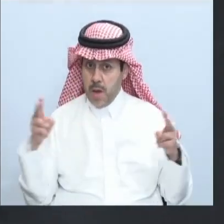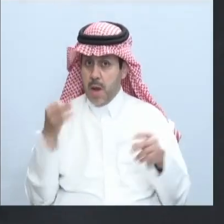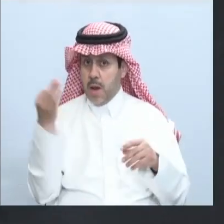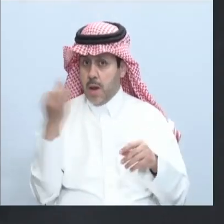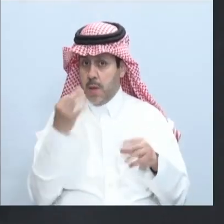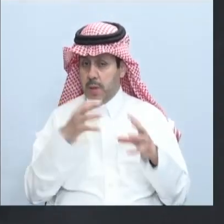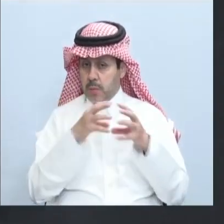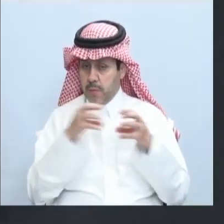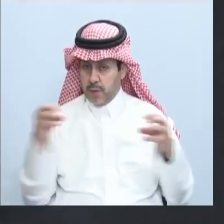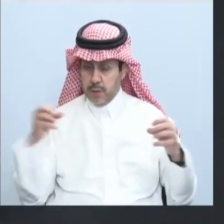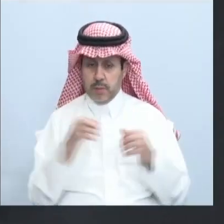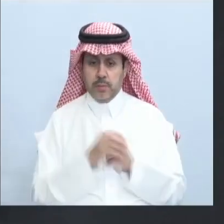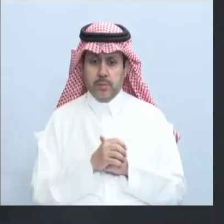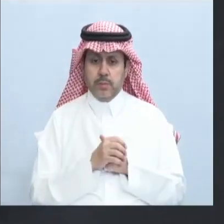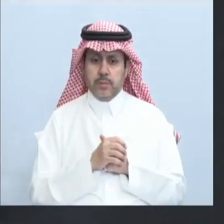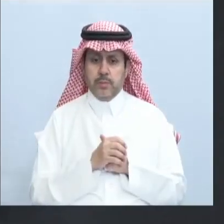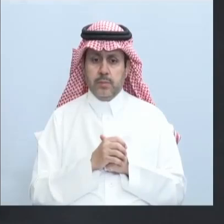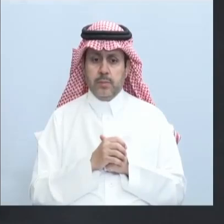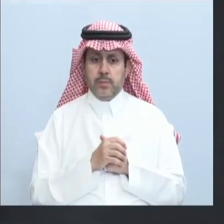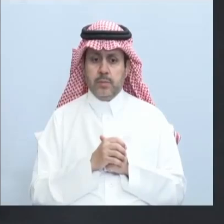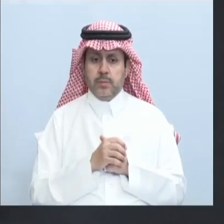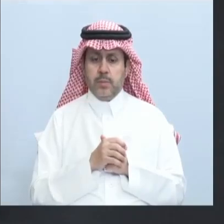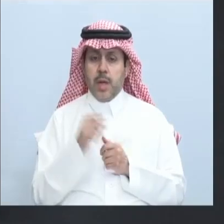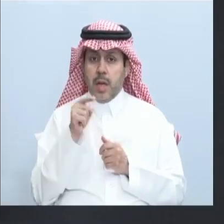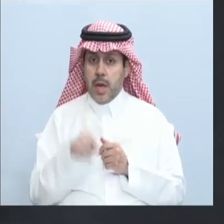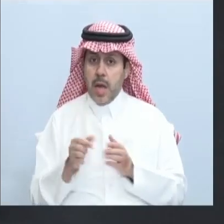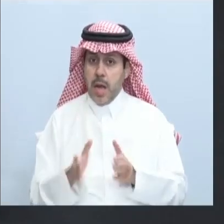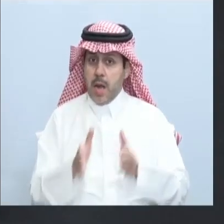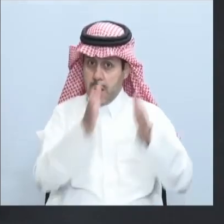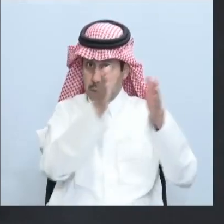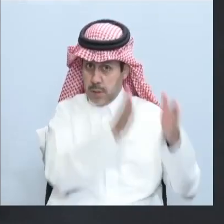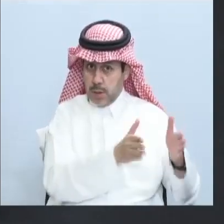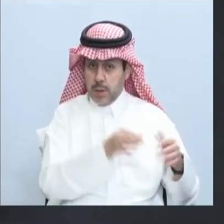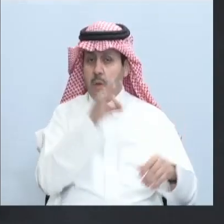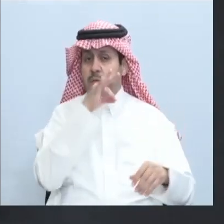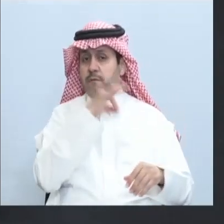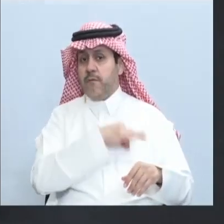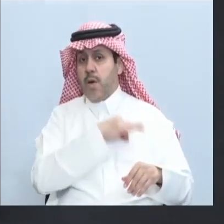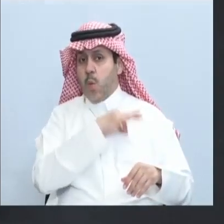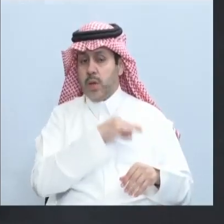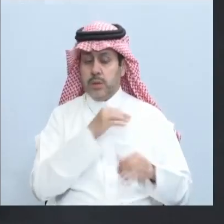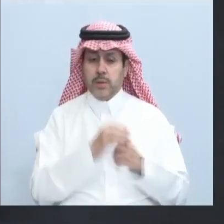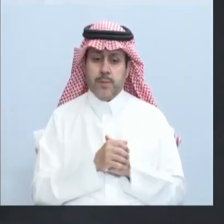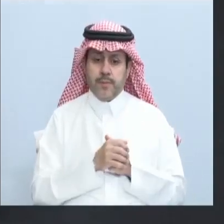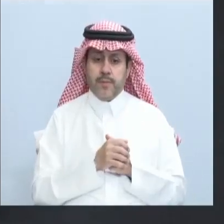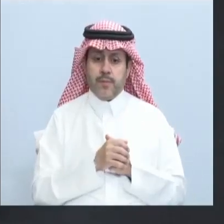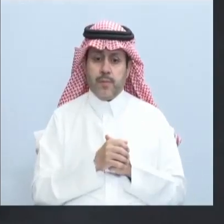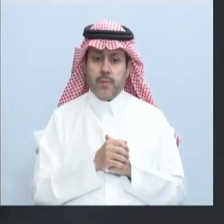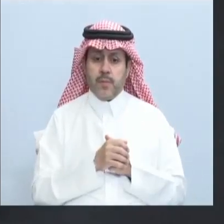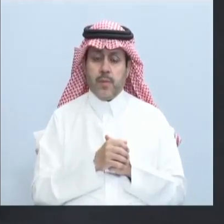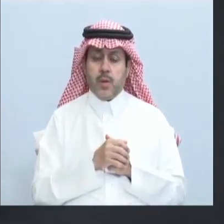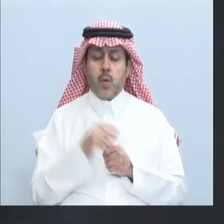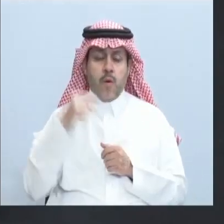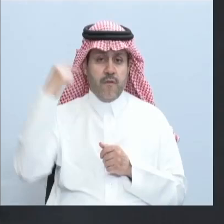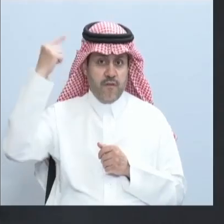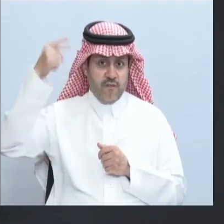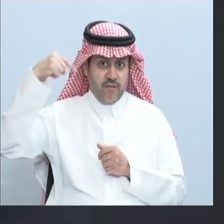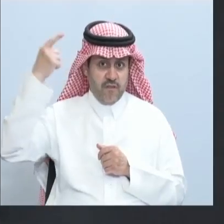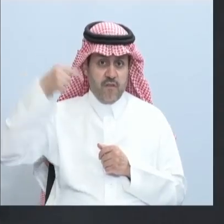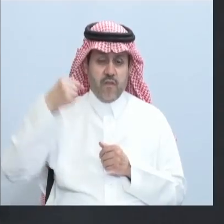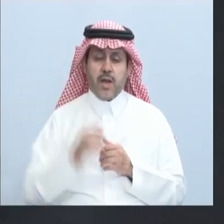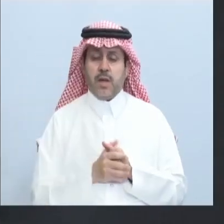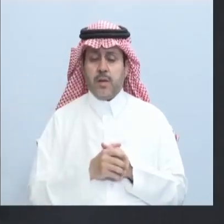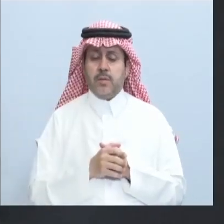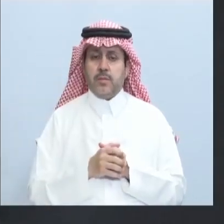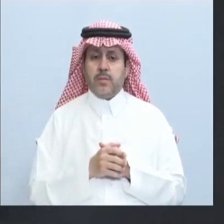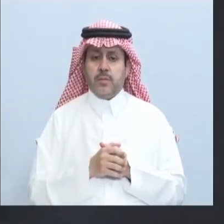المفردات هذه الكلمات الان ننتقل الى الفوائد وا قبل ذلك الى افكر الى